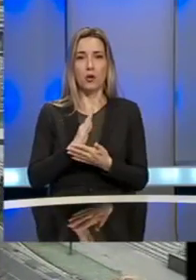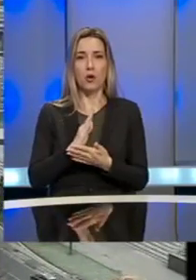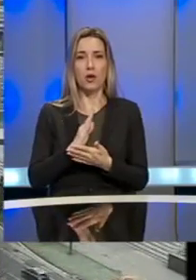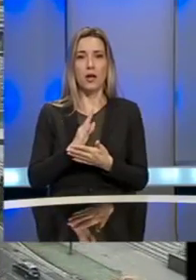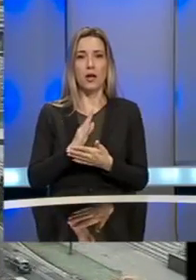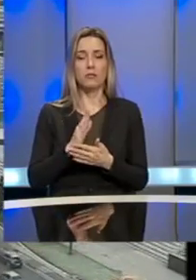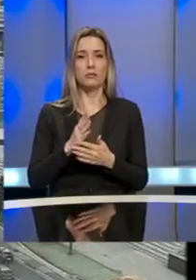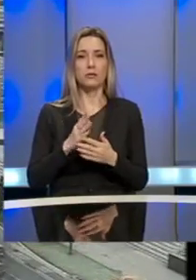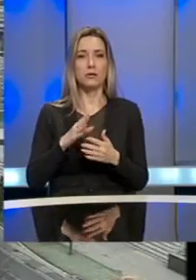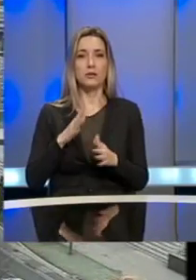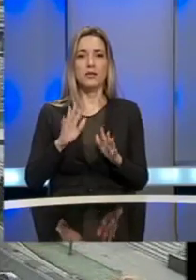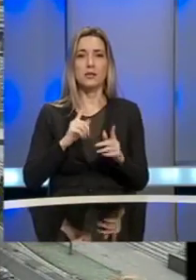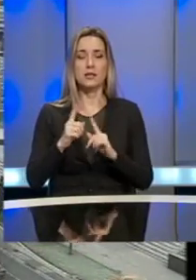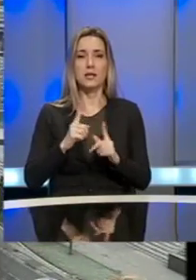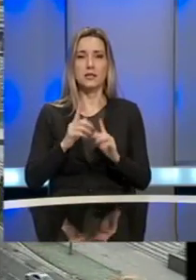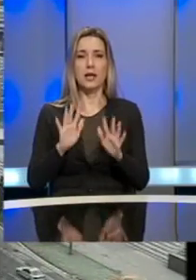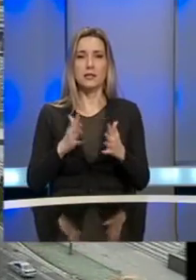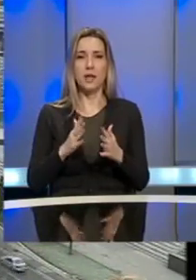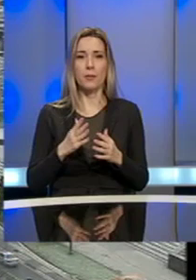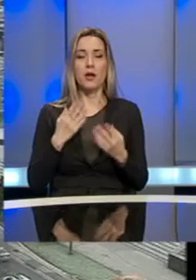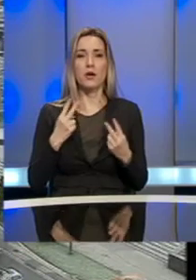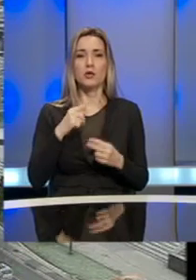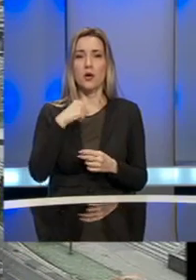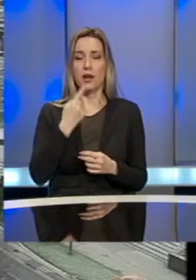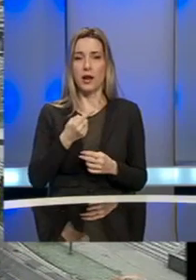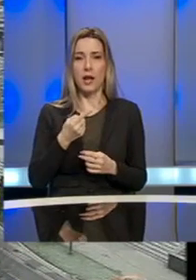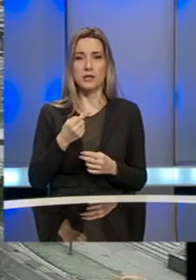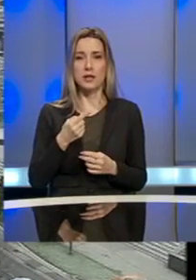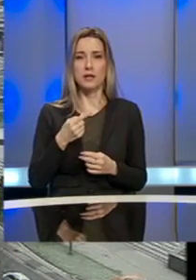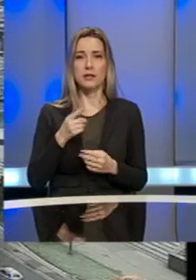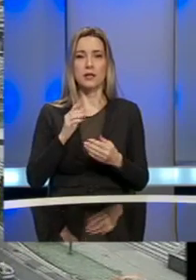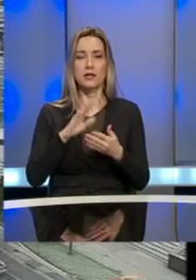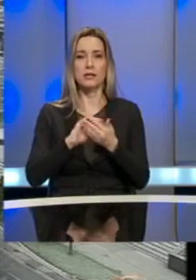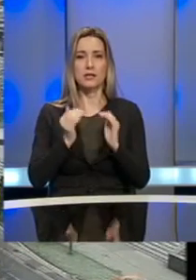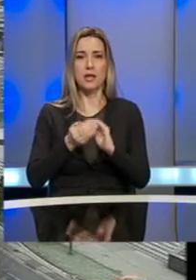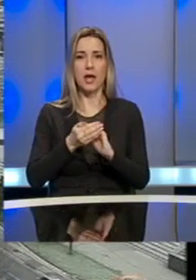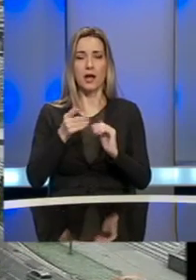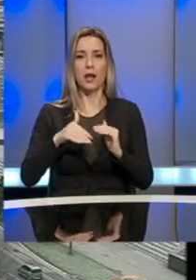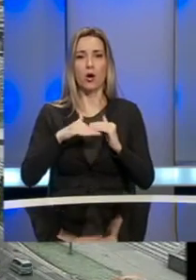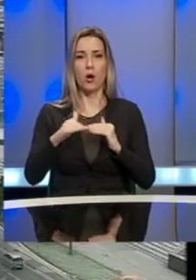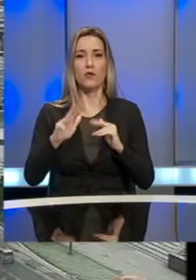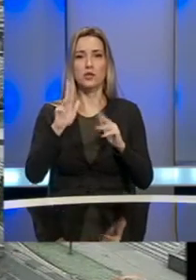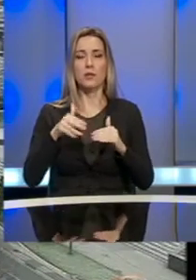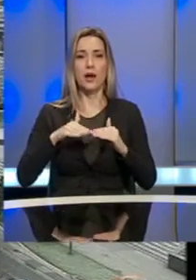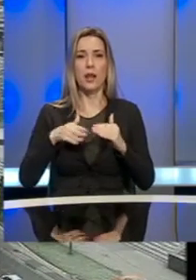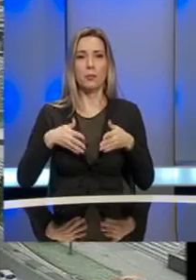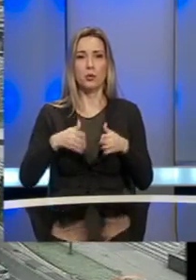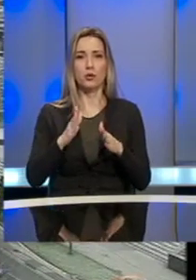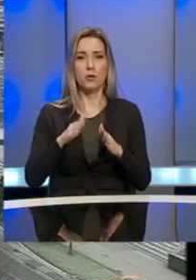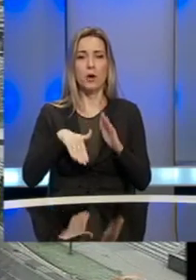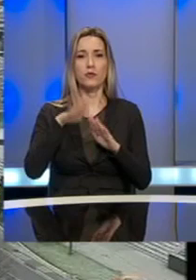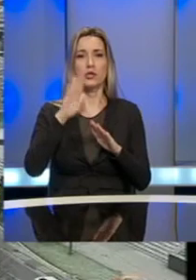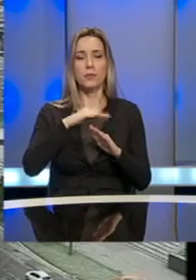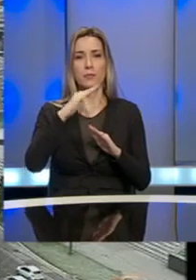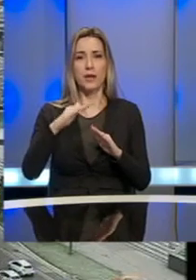intenzitet saobraćaja prilično slab, ipak bitno je naglasiti, ugaženog snijega na kolovozu ovoga jutra ima na putevima u višim